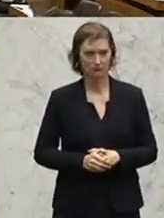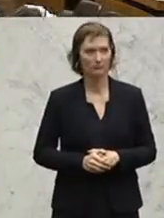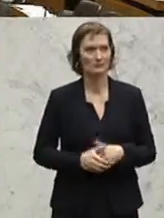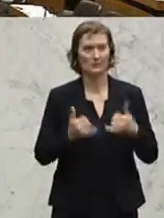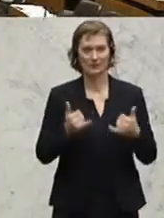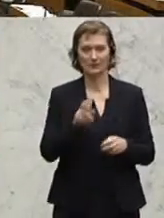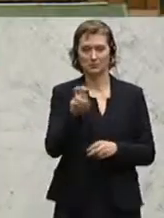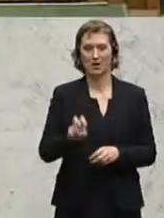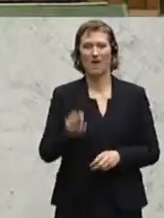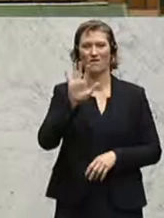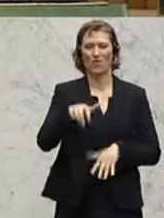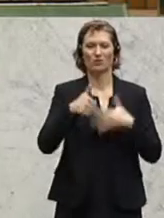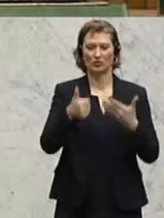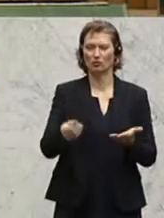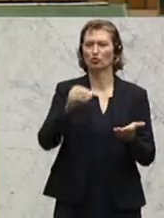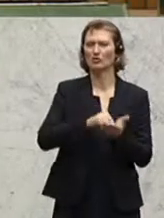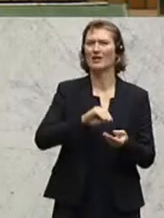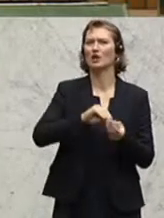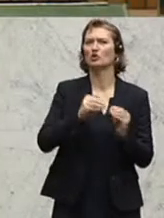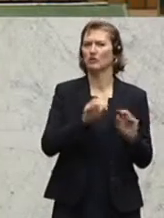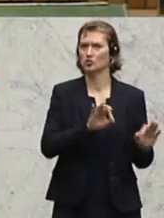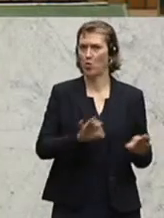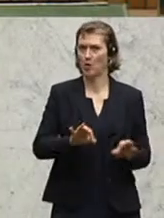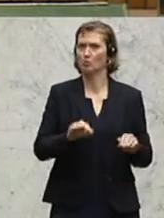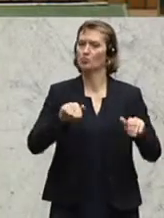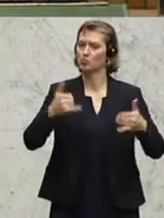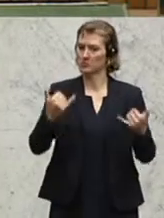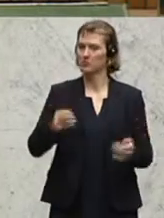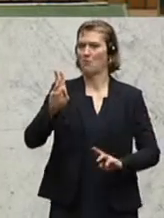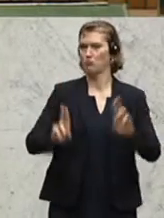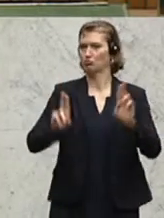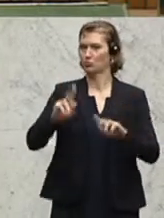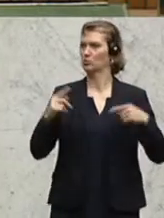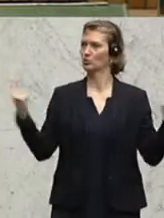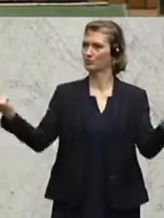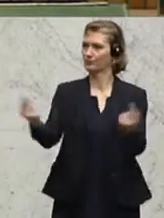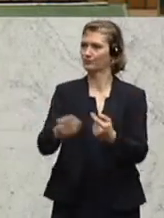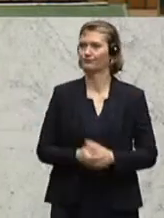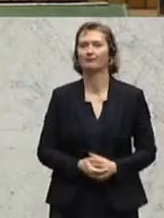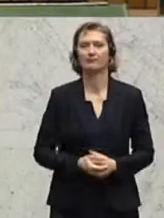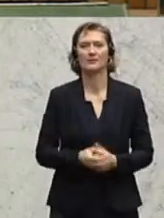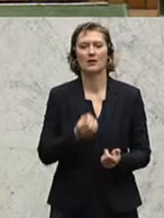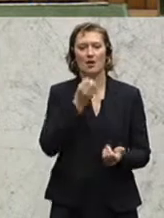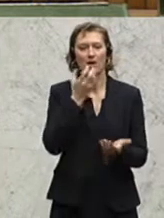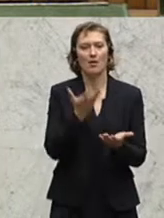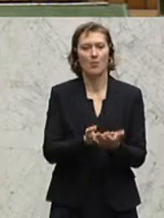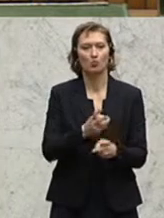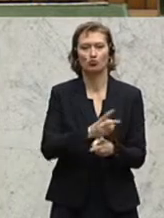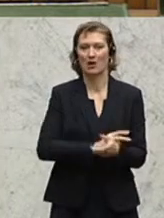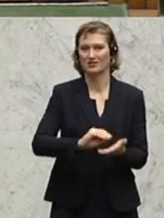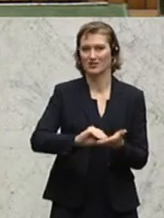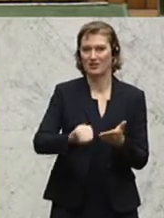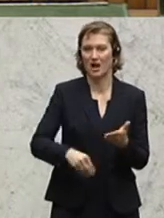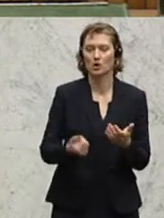Gemäß § 65 der Geschäftsordnung kommen wir nunmehr zur Abstimmung über die Genehmigung des Staatsvertrages,